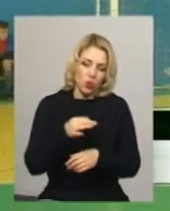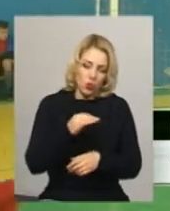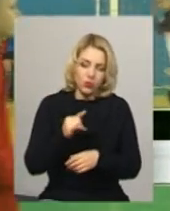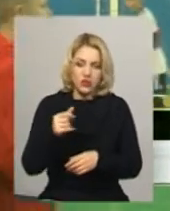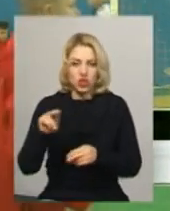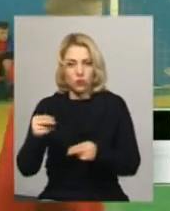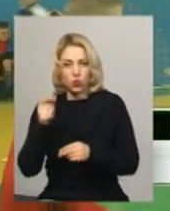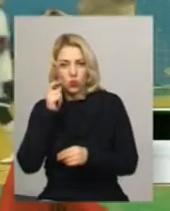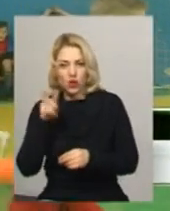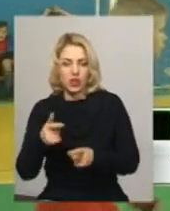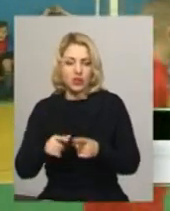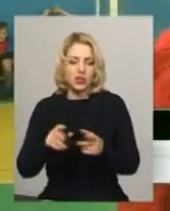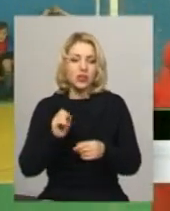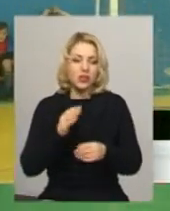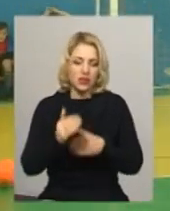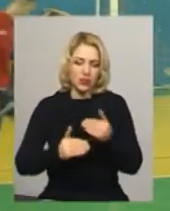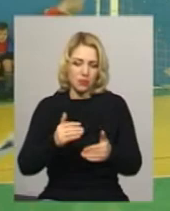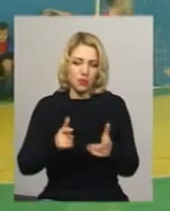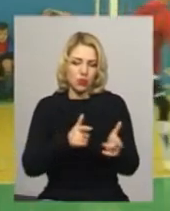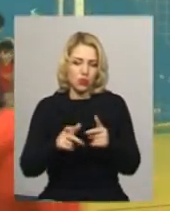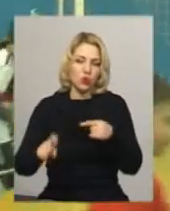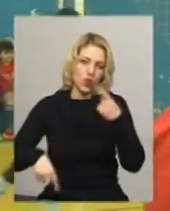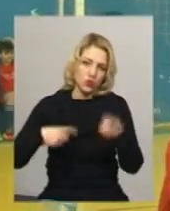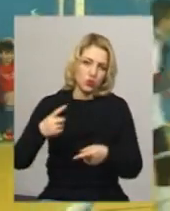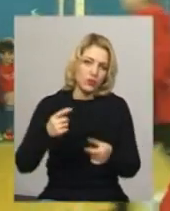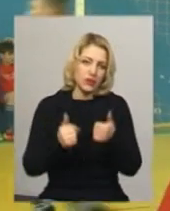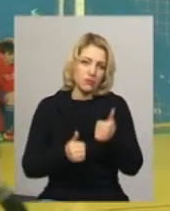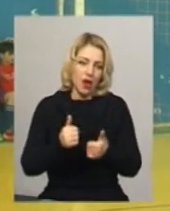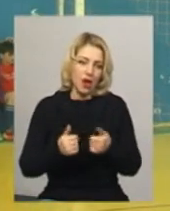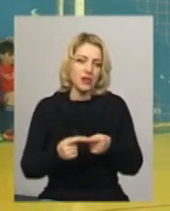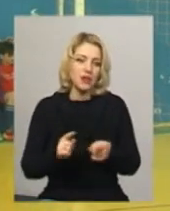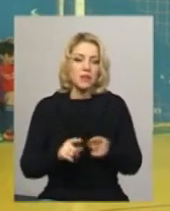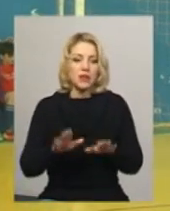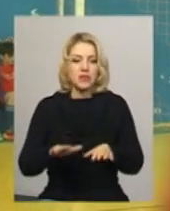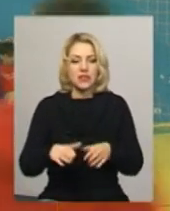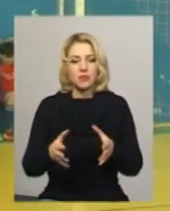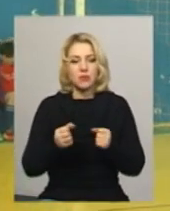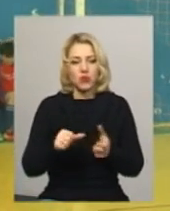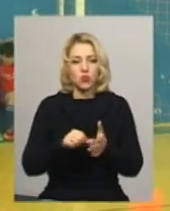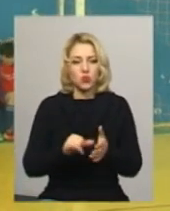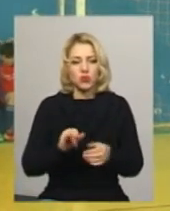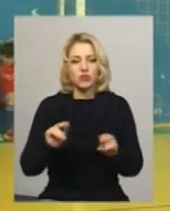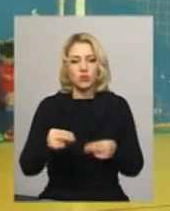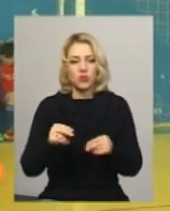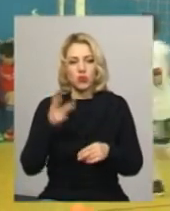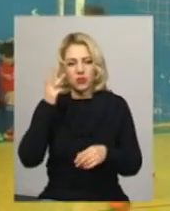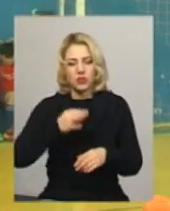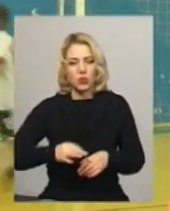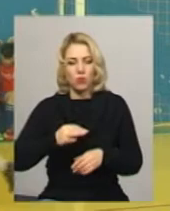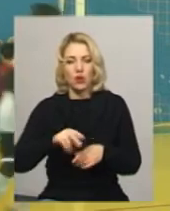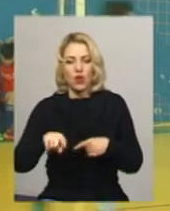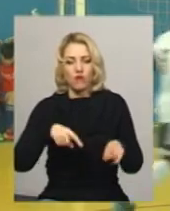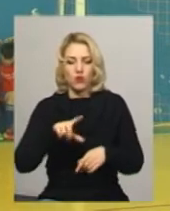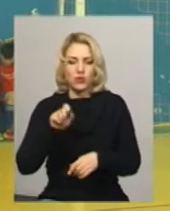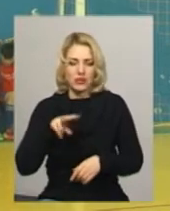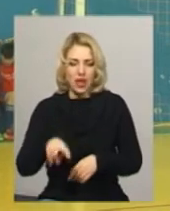кожен змагання – це є етапом підготовки до наступних змагань. Ті команди наші місцеві приймають участь в чемпіонаті Хмельницької області з футзалу, і